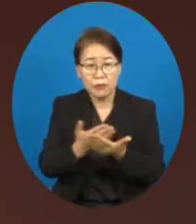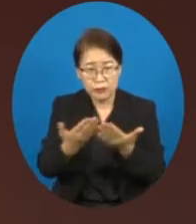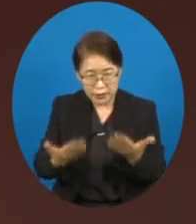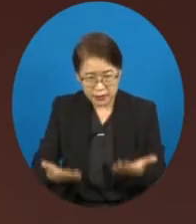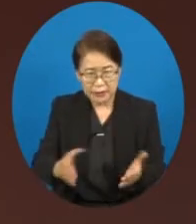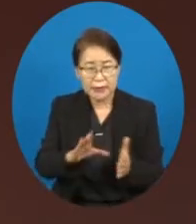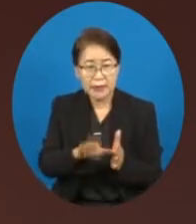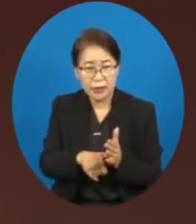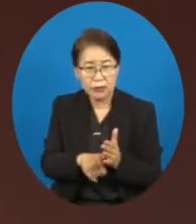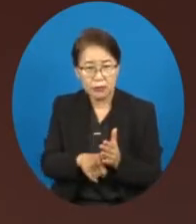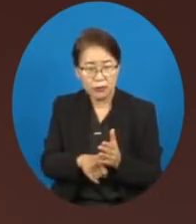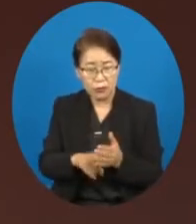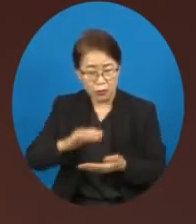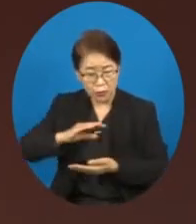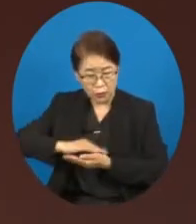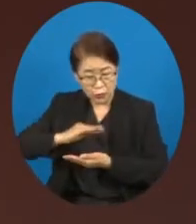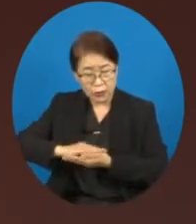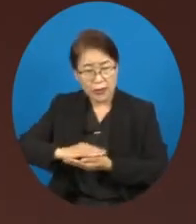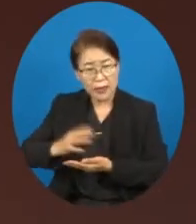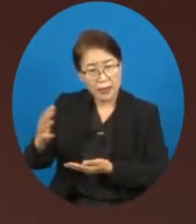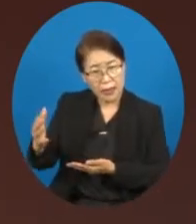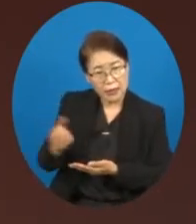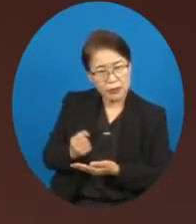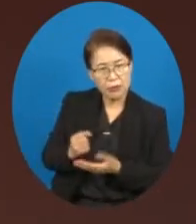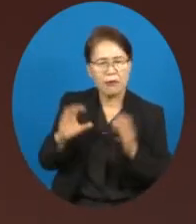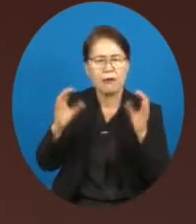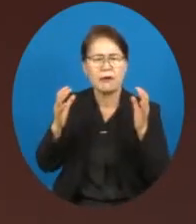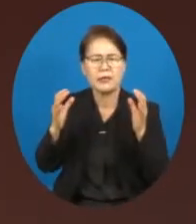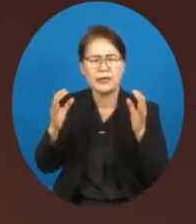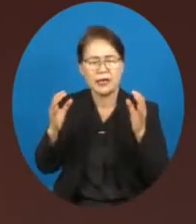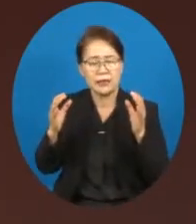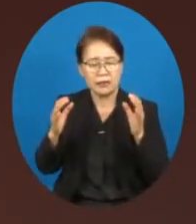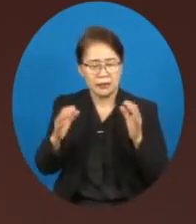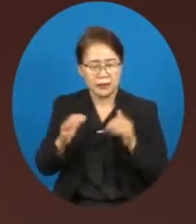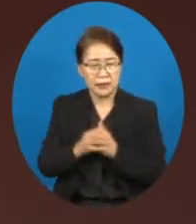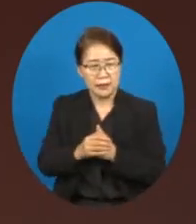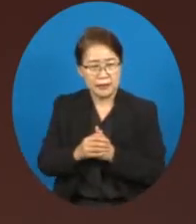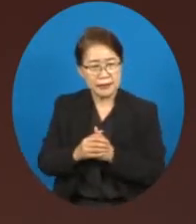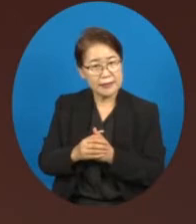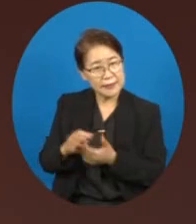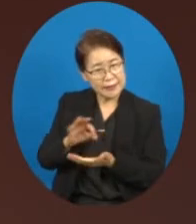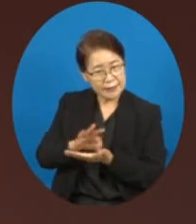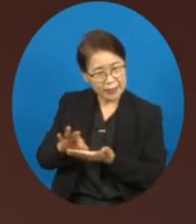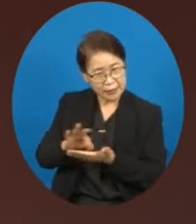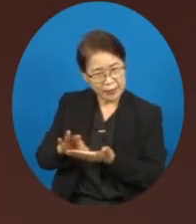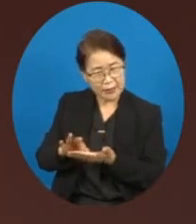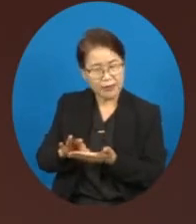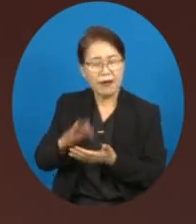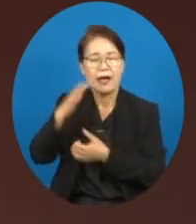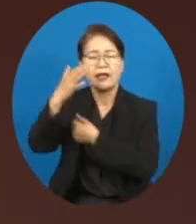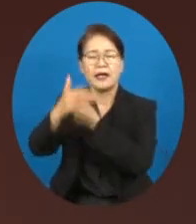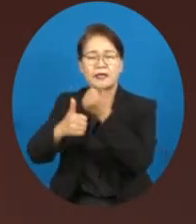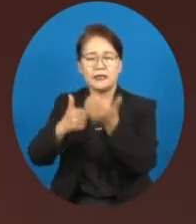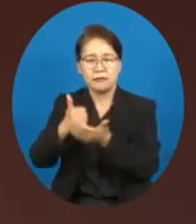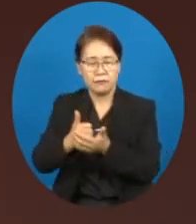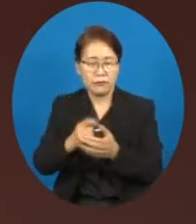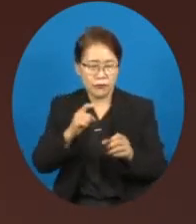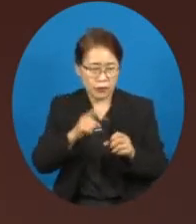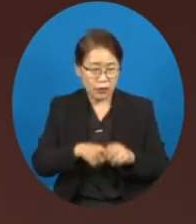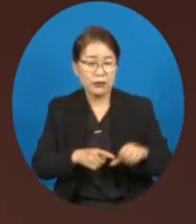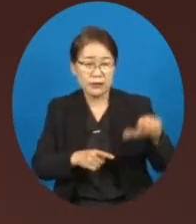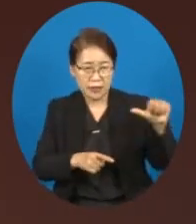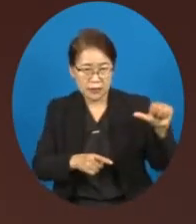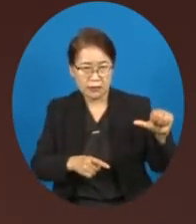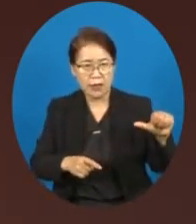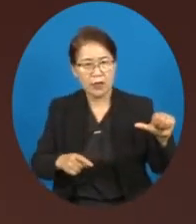그 도시락을 가지고 온 어린아이들을 도구로 사용하셔서 하나님이 오병이어의 기적을